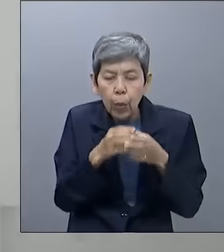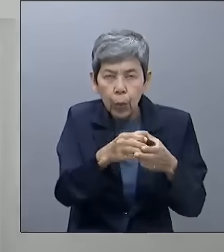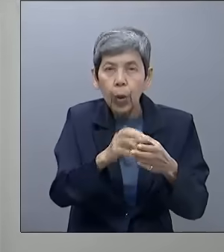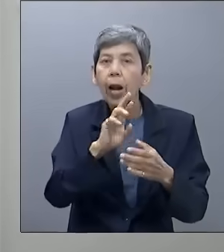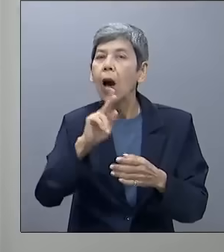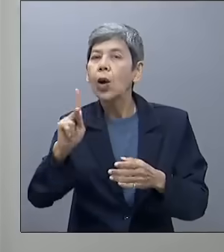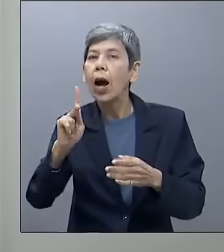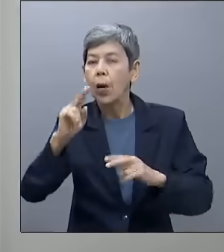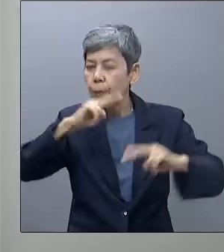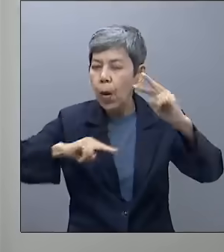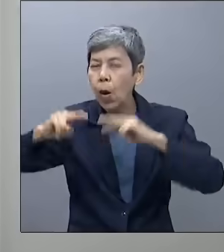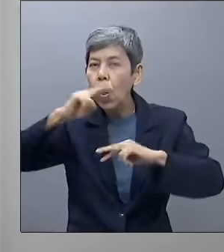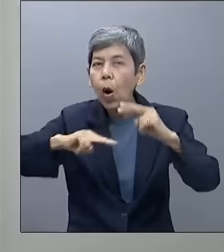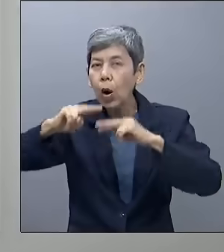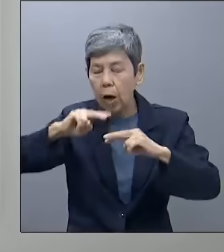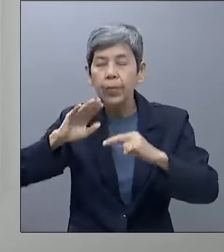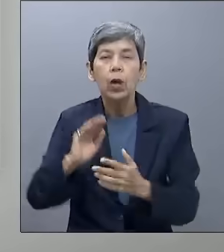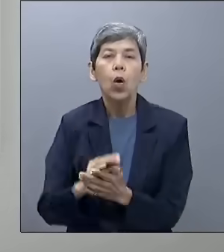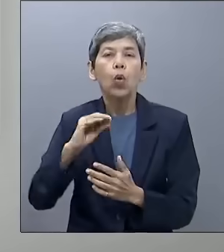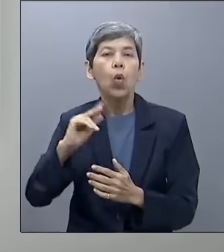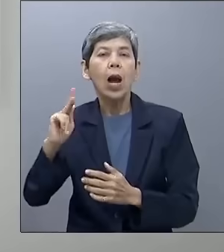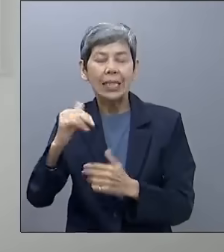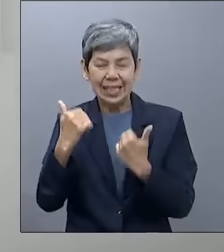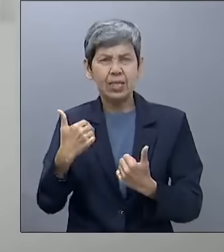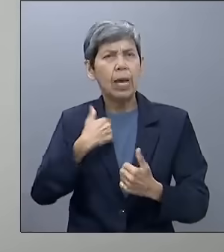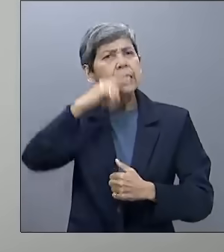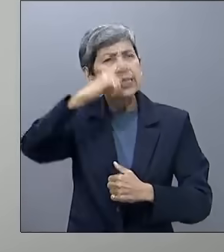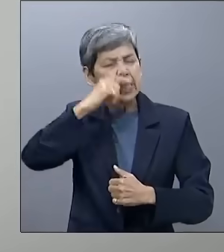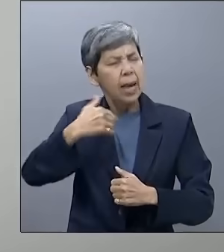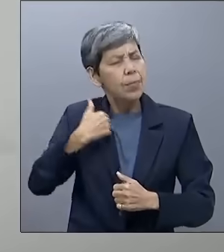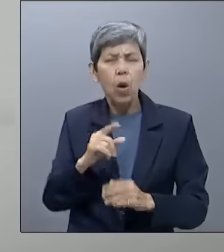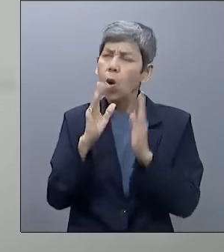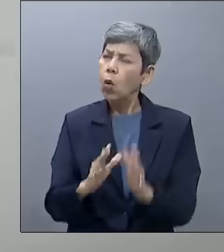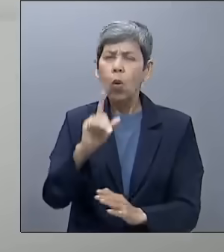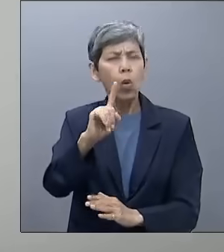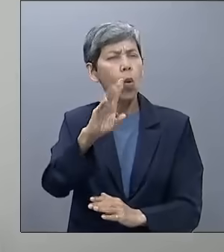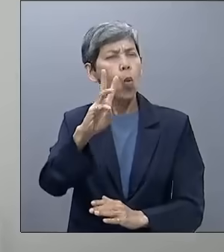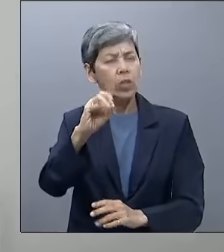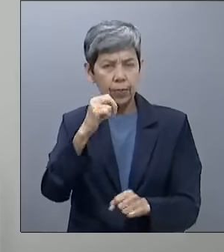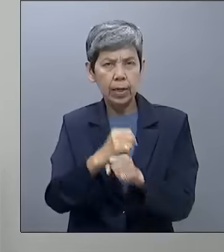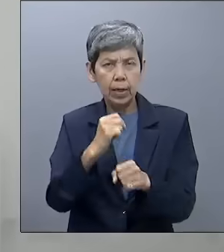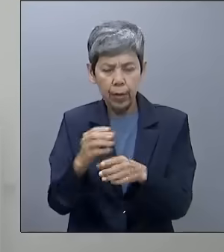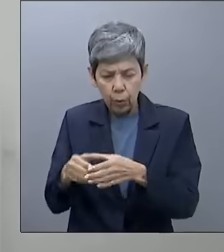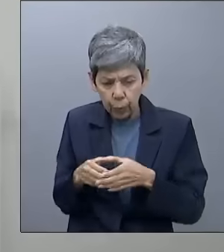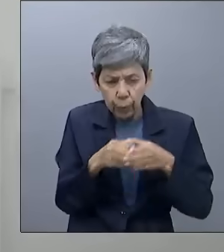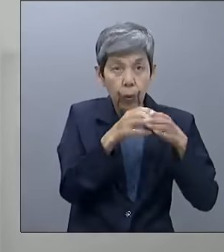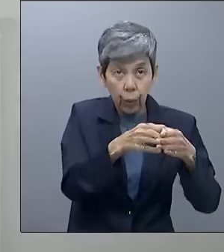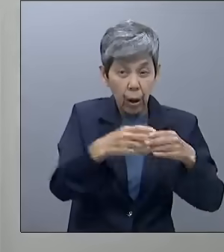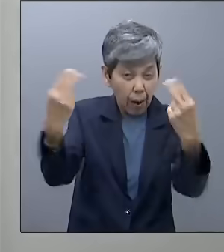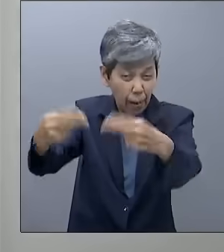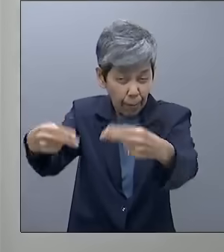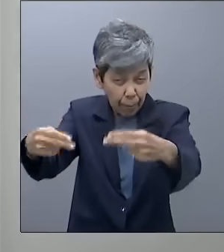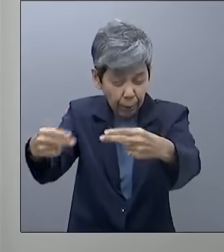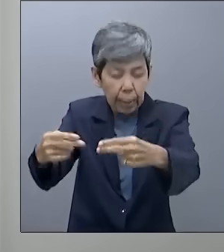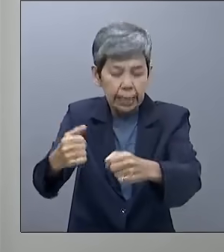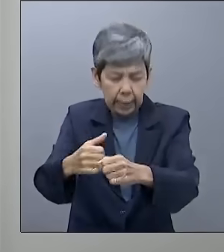ก่ายเขตปกครองตนเองโกก้างนะคะคาดว่าคนไทยมากกว่า 160คนจะได้เดินทางออกมาจากพื้นที่สู้รบภายใน